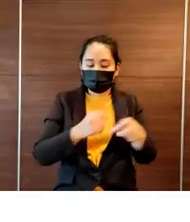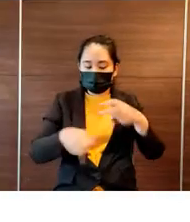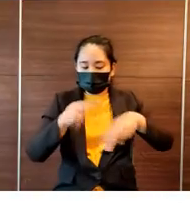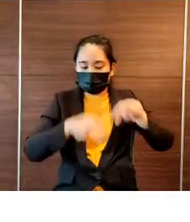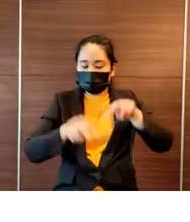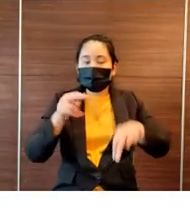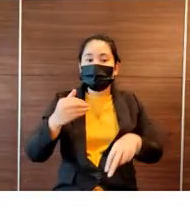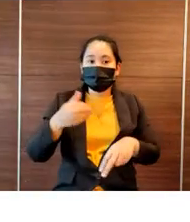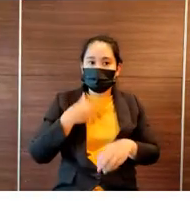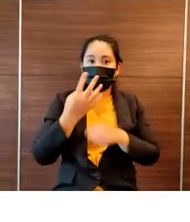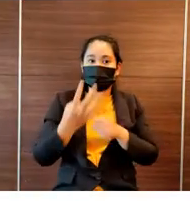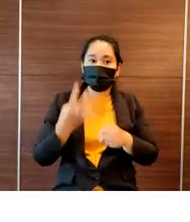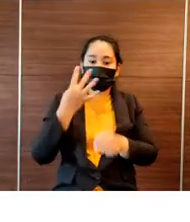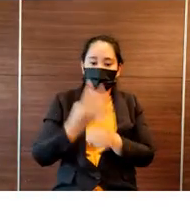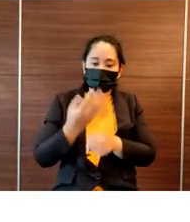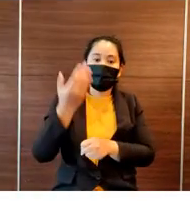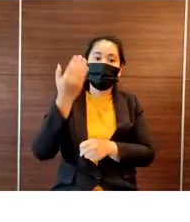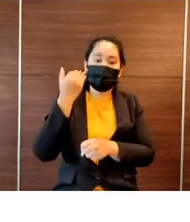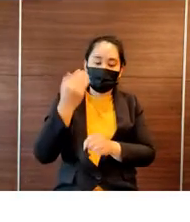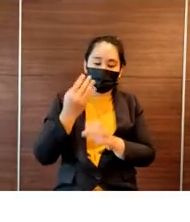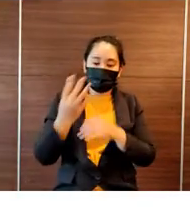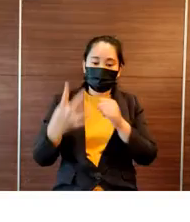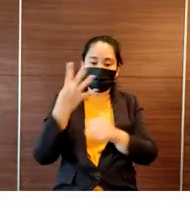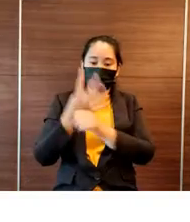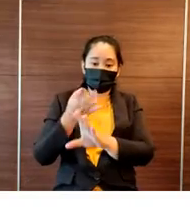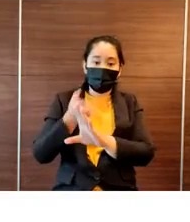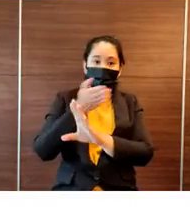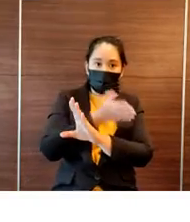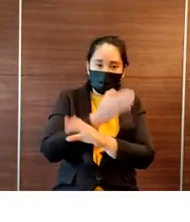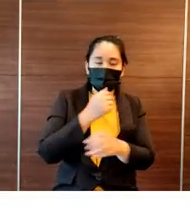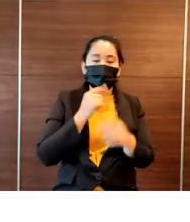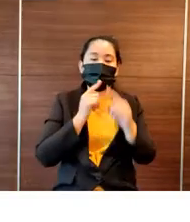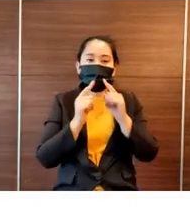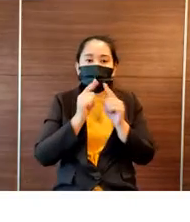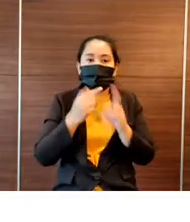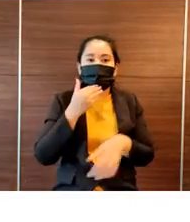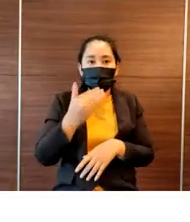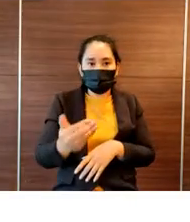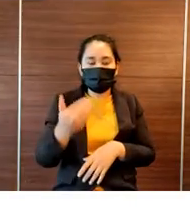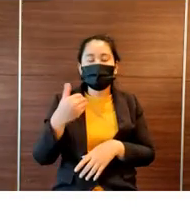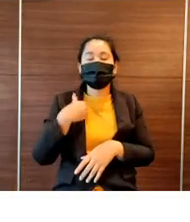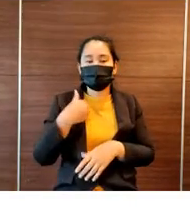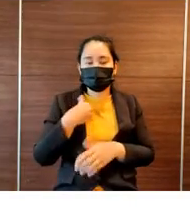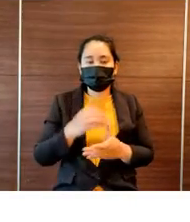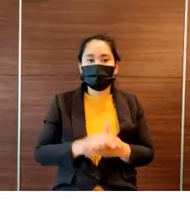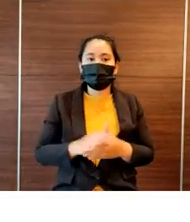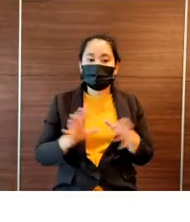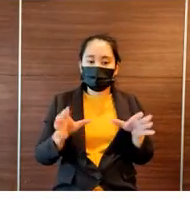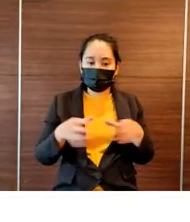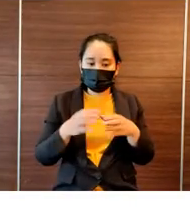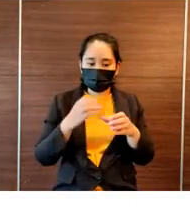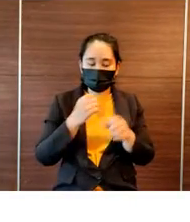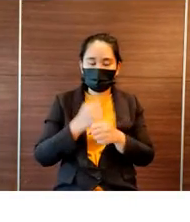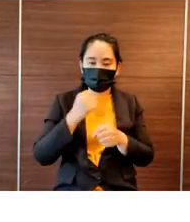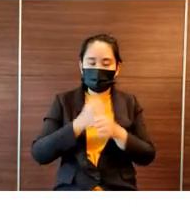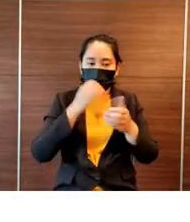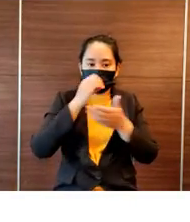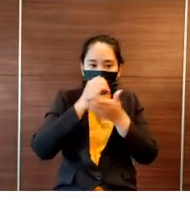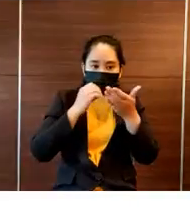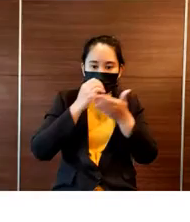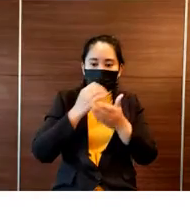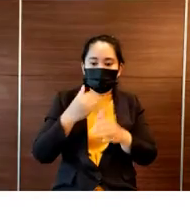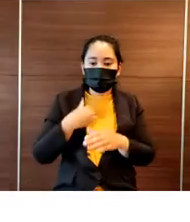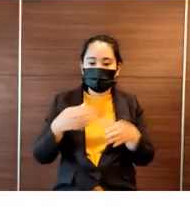ล้วก็4ปีก่อนหน้าที่จะเริ่มทำเนี่ยมีการพูดคุยตลอดกับกลุ่มพี่ๆที่ทำงานเรื่องใช้สารเสพติดก่อนหน้าเรา